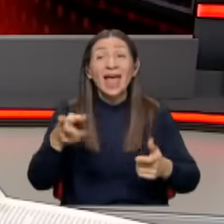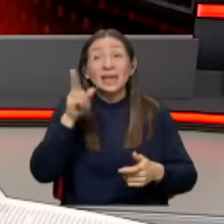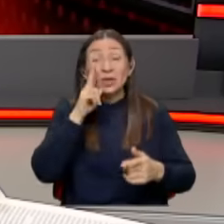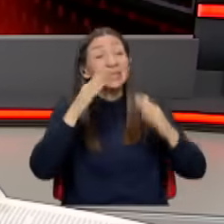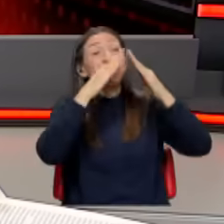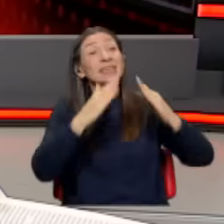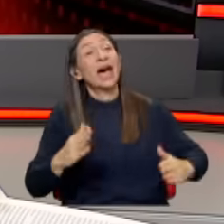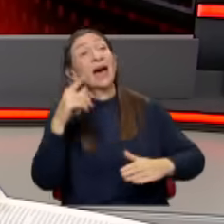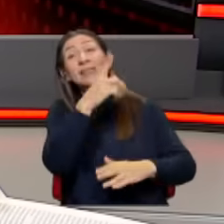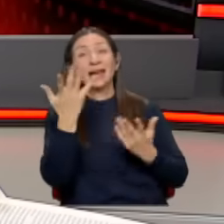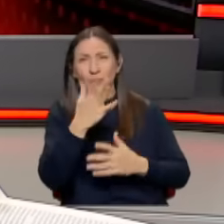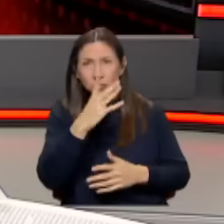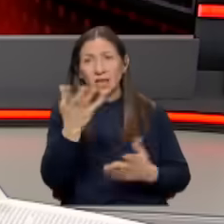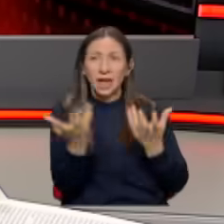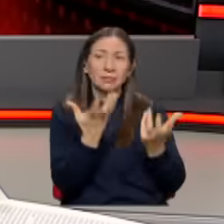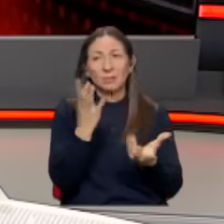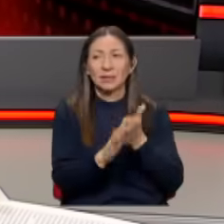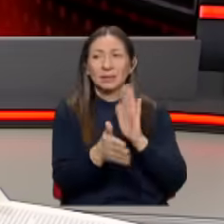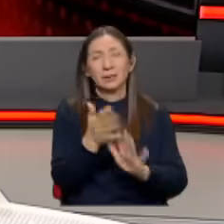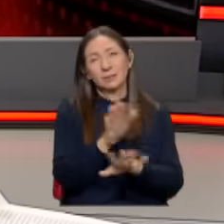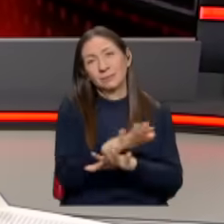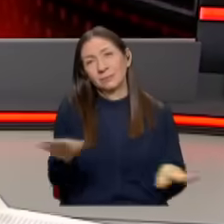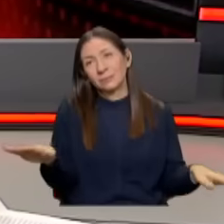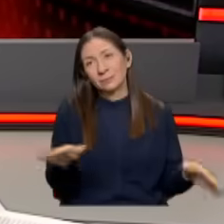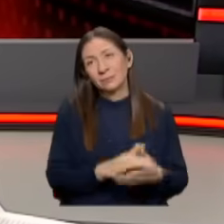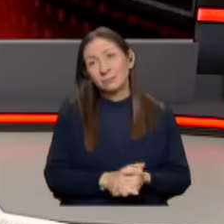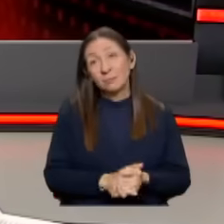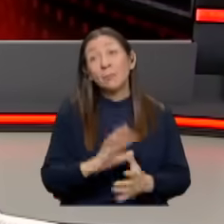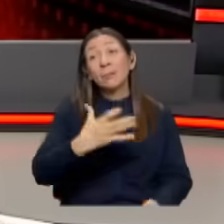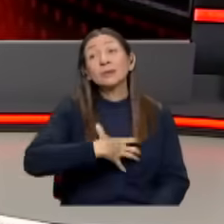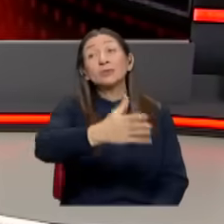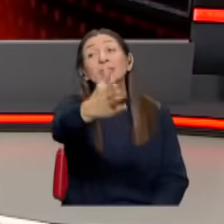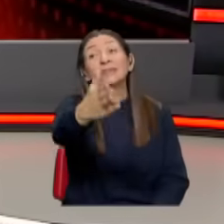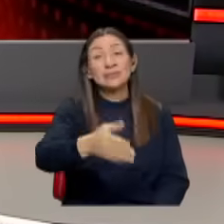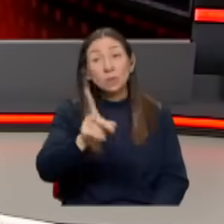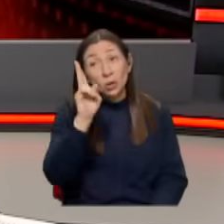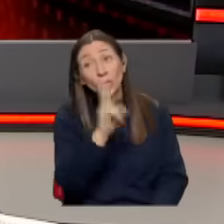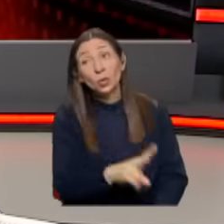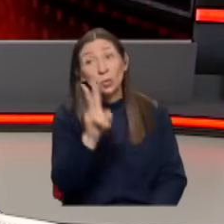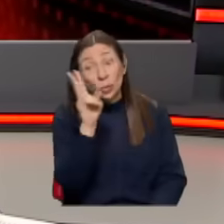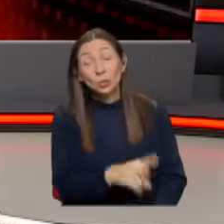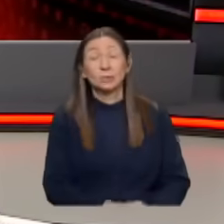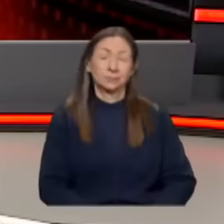dağ nerede diye bitiyordu. Yandı bitti kül oldu. Patron